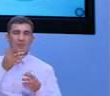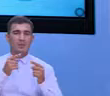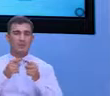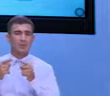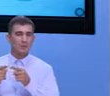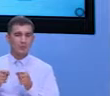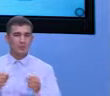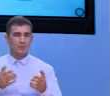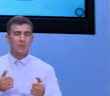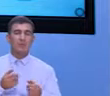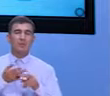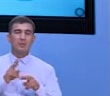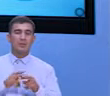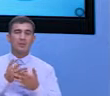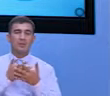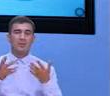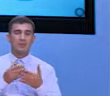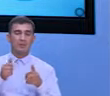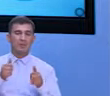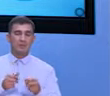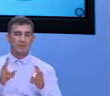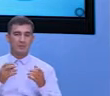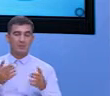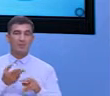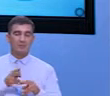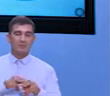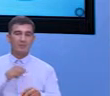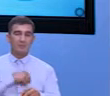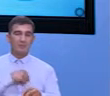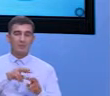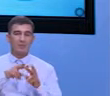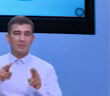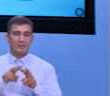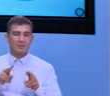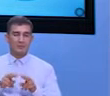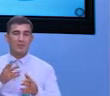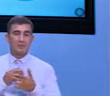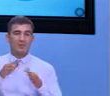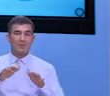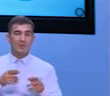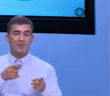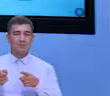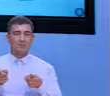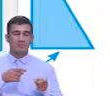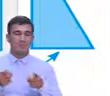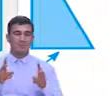burchaklarda deymizmi? Qandaydir shaklni albatta nusxa ko'chirib va uni siljitish usuli